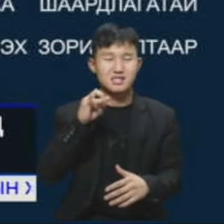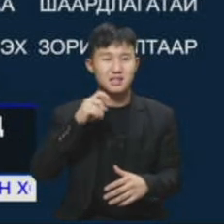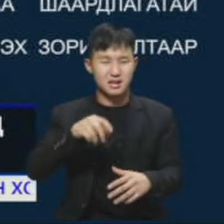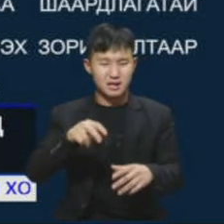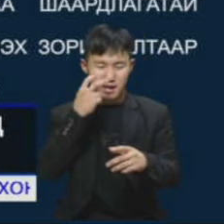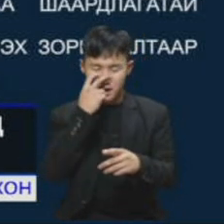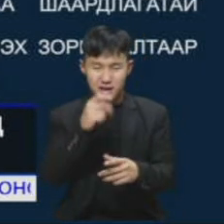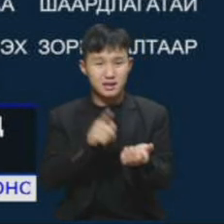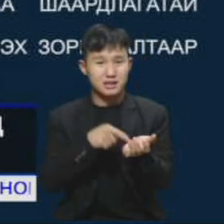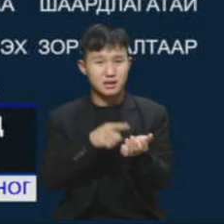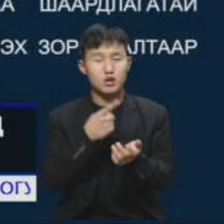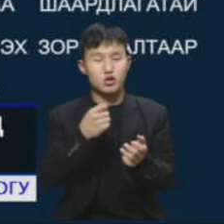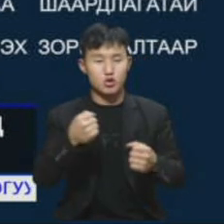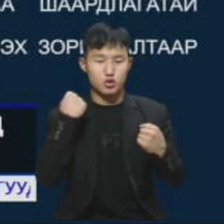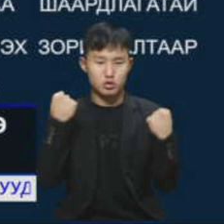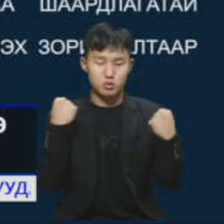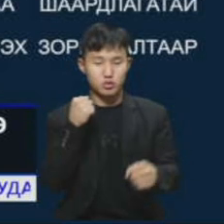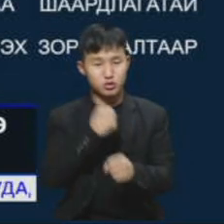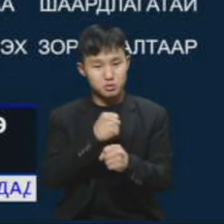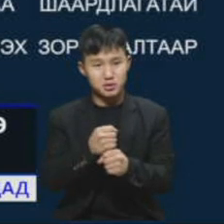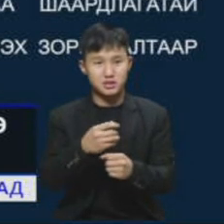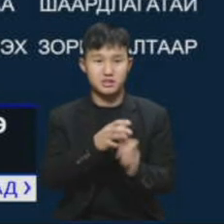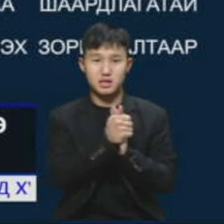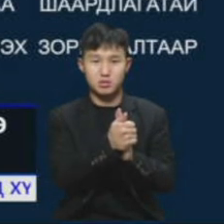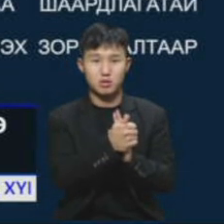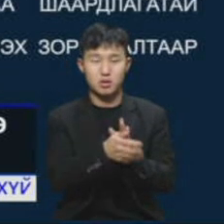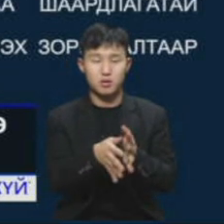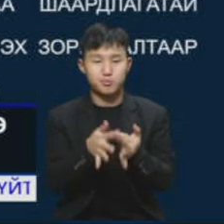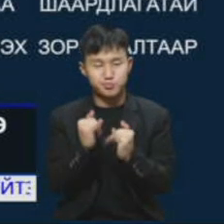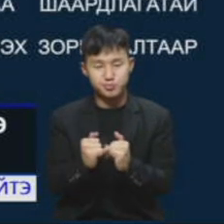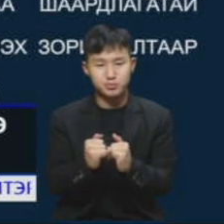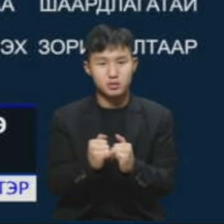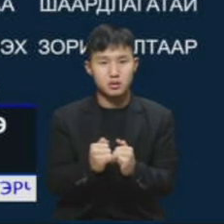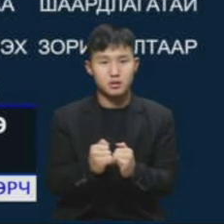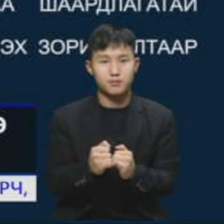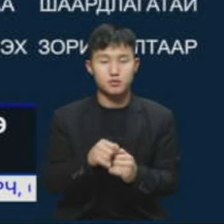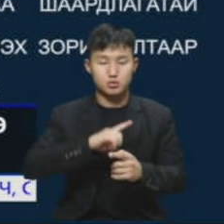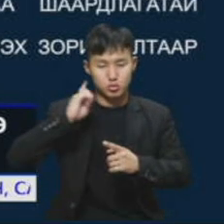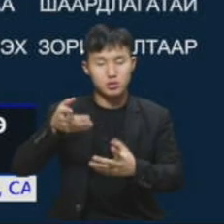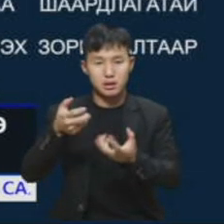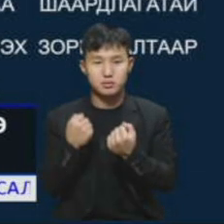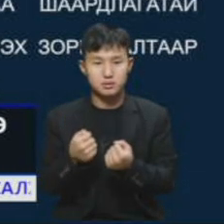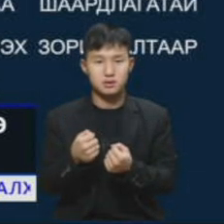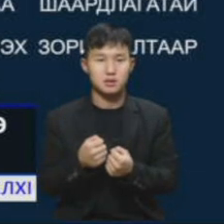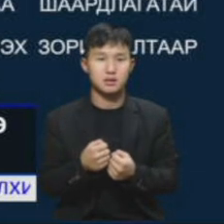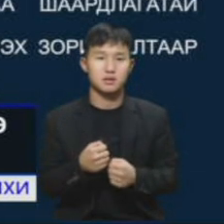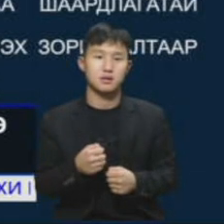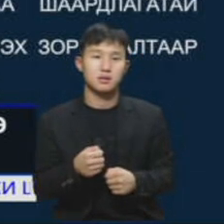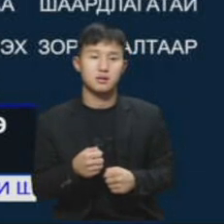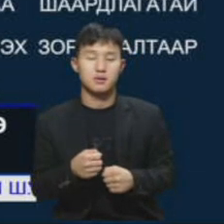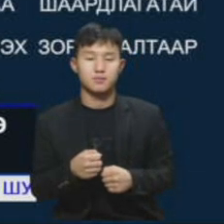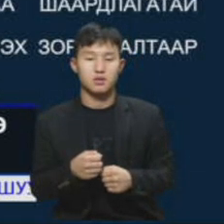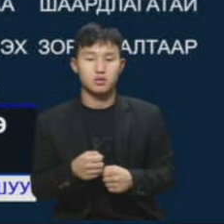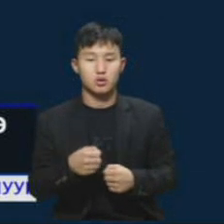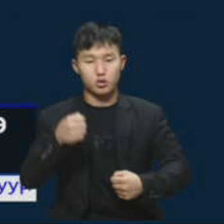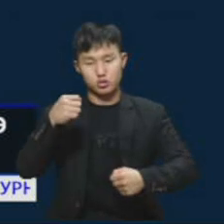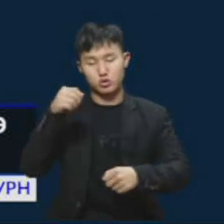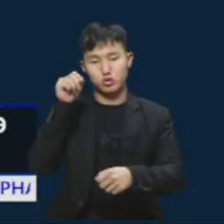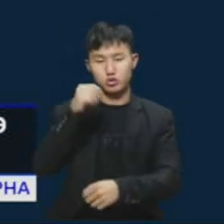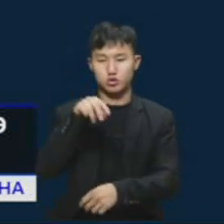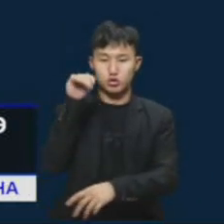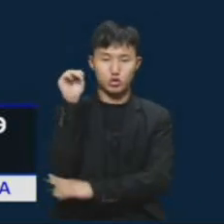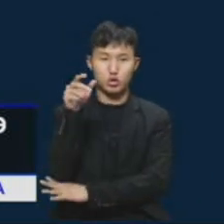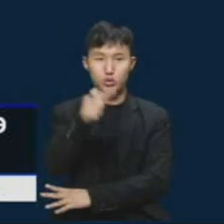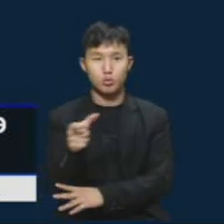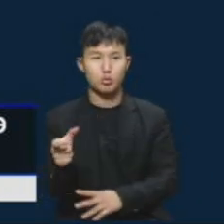хөдөлмөрийн чадвараа бүрэн алдсан хөгжлийн бэрхшээлтэй хүнийг тээврлэх зориулалтаар зөвшөөрөл авсан асрын хамгаалагч харгалзан дэмжигчийн тээврийн хэрэгсэл. За чиглэлийн